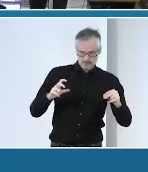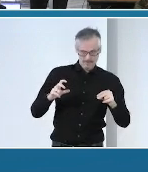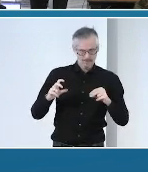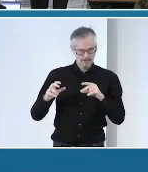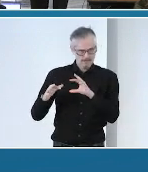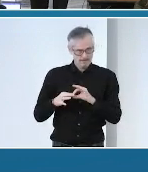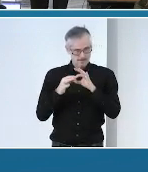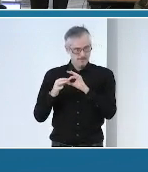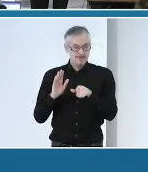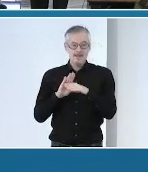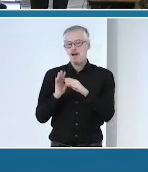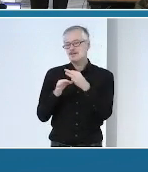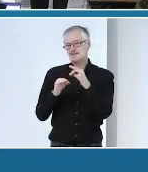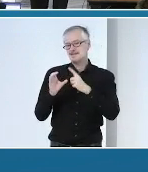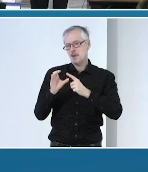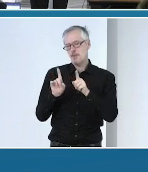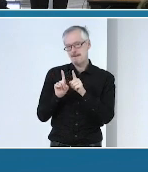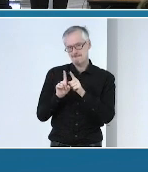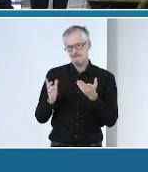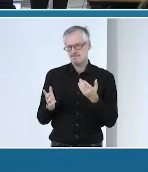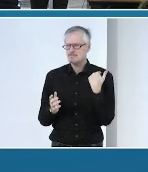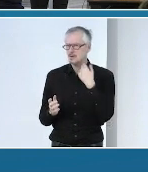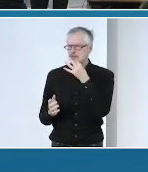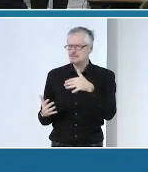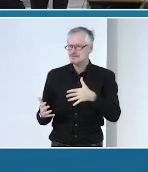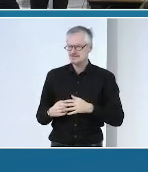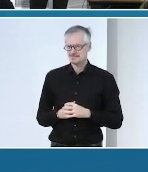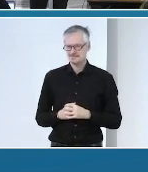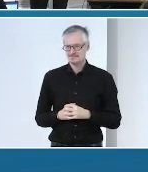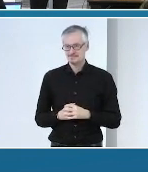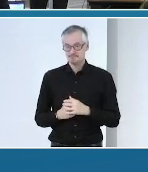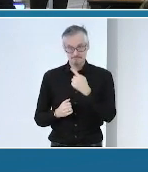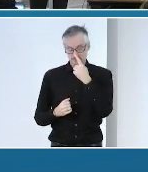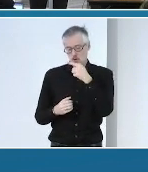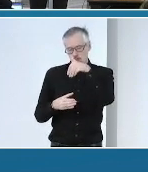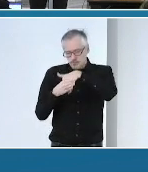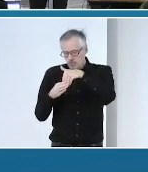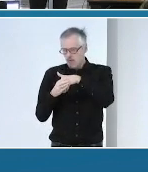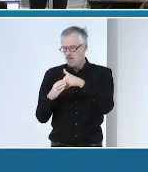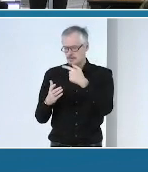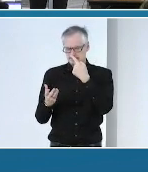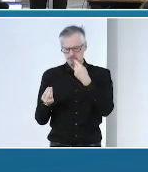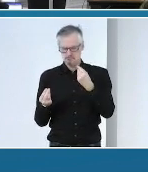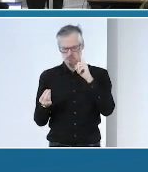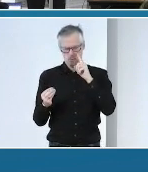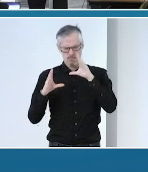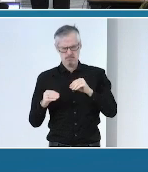tout à l'heure que c'était la même origine embryonnaire, la placode optique. On pense que c'est vraiment pas un